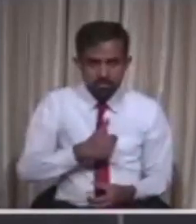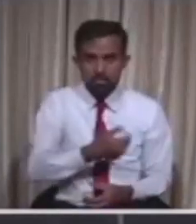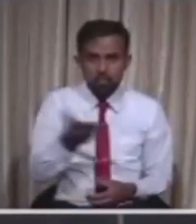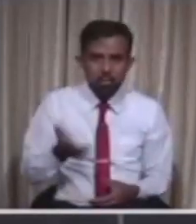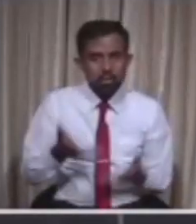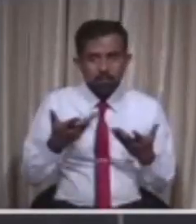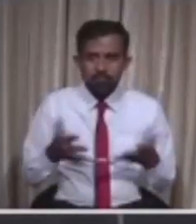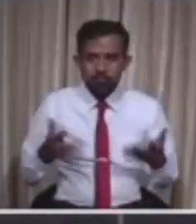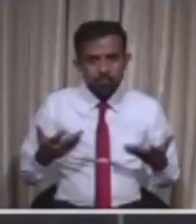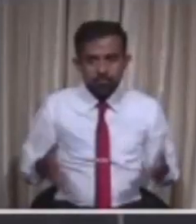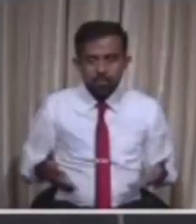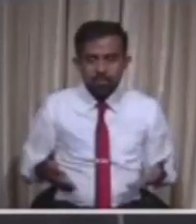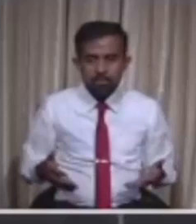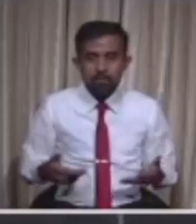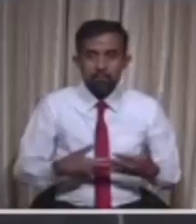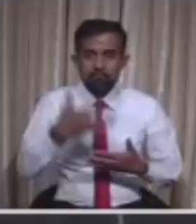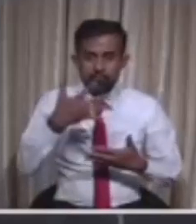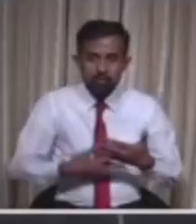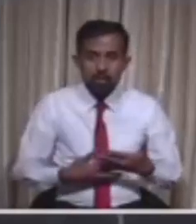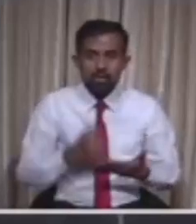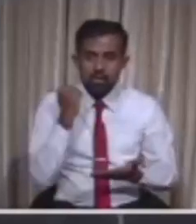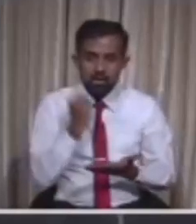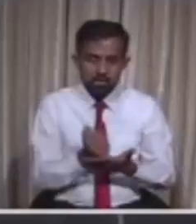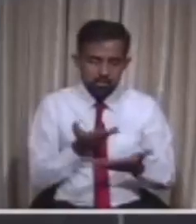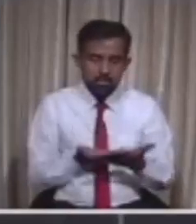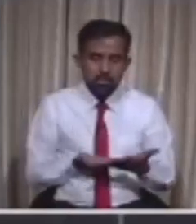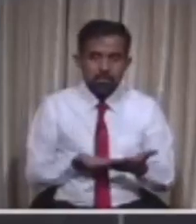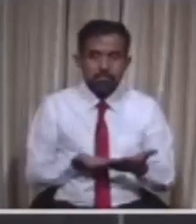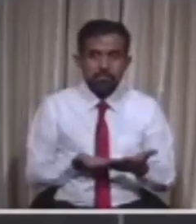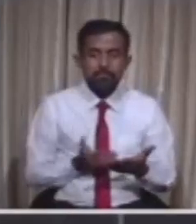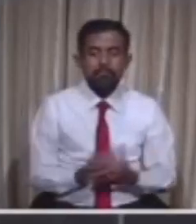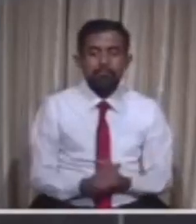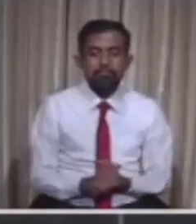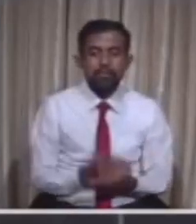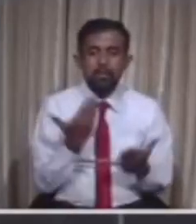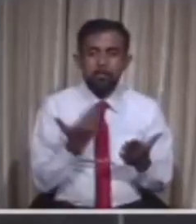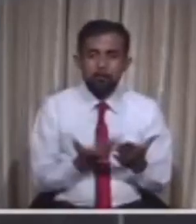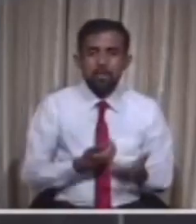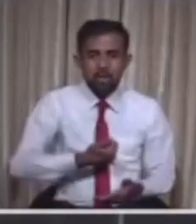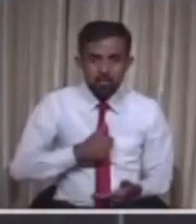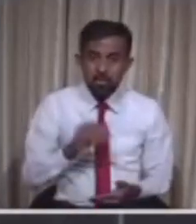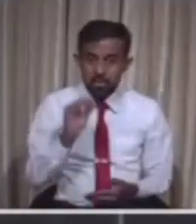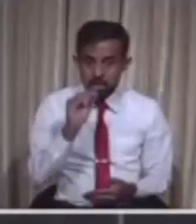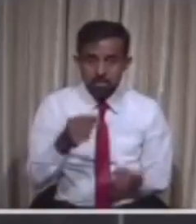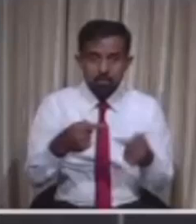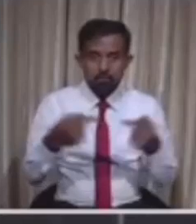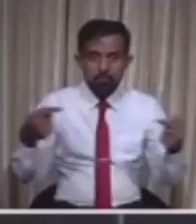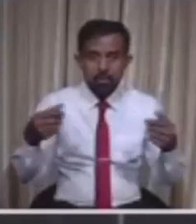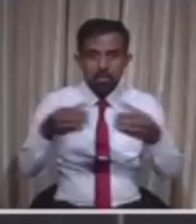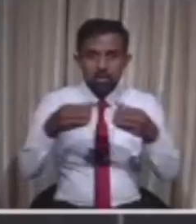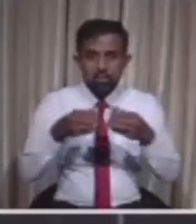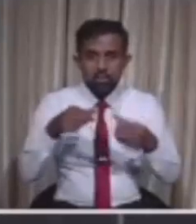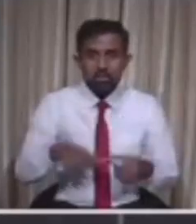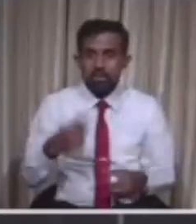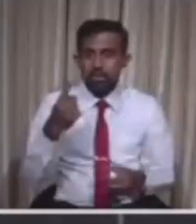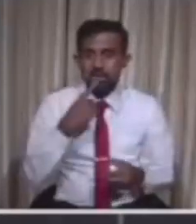tiennak, warta wak lebih laga nama mereka katakan. Itu mereka itu ikan nggak unanang. Vipakshe katte itu dengki anda